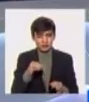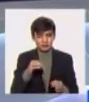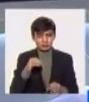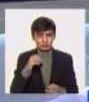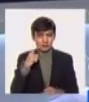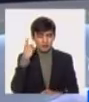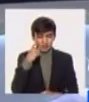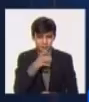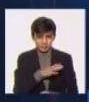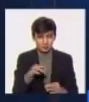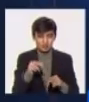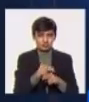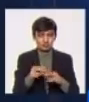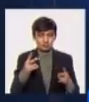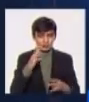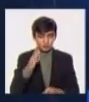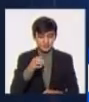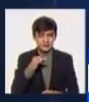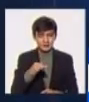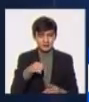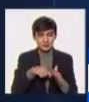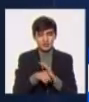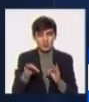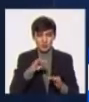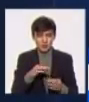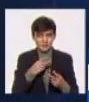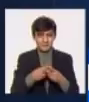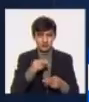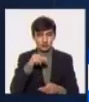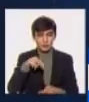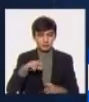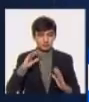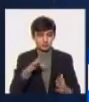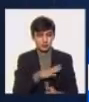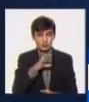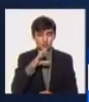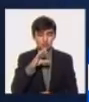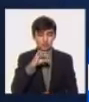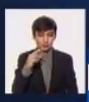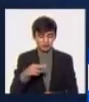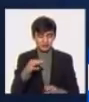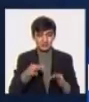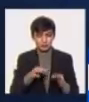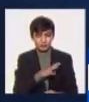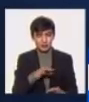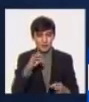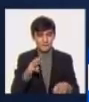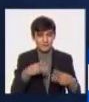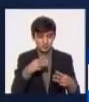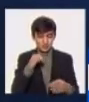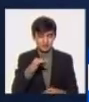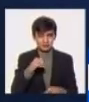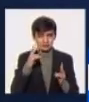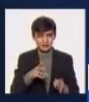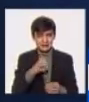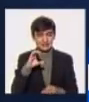от алкоголизма. Из-за введенных ограничений в связи с ЧП суд проходил по видеоконференц-связи. Трагедия произошла в